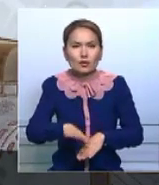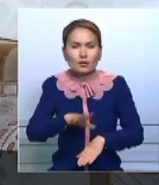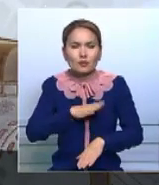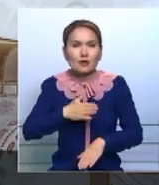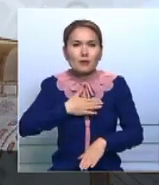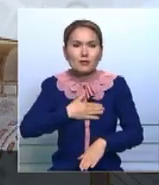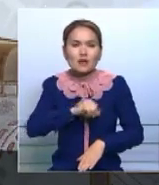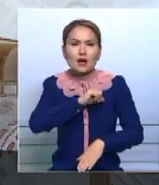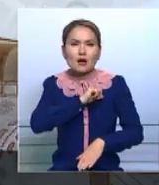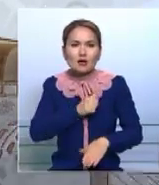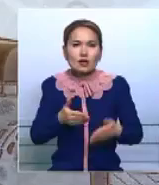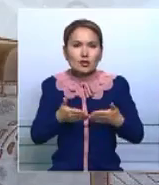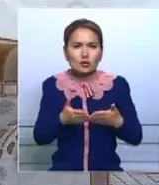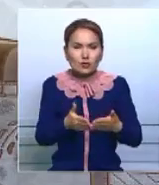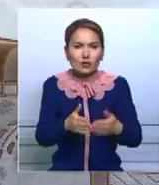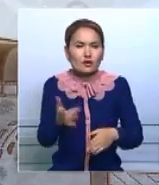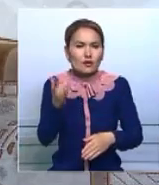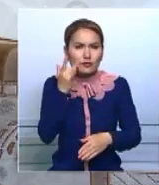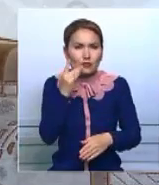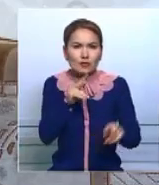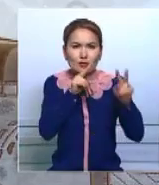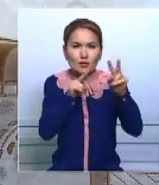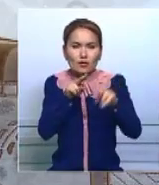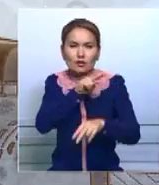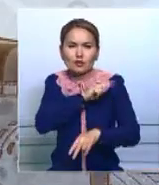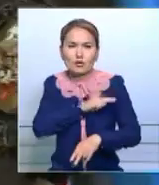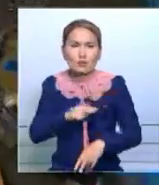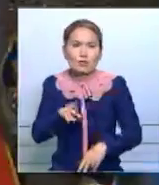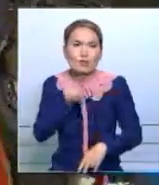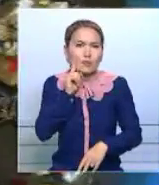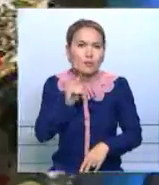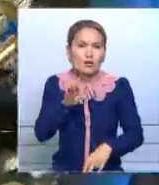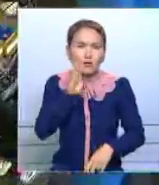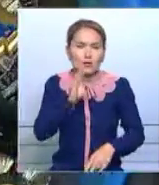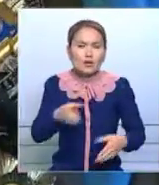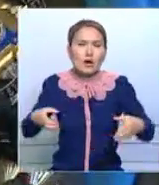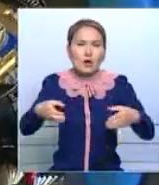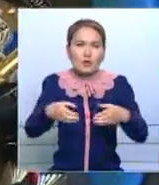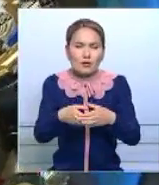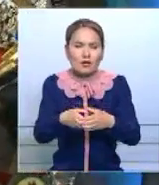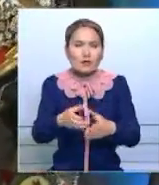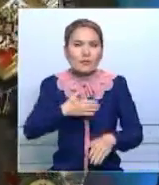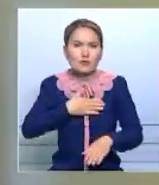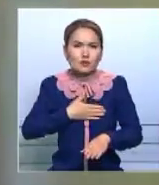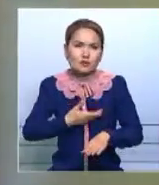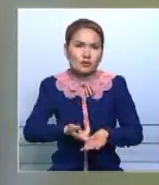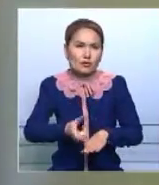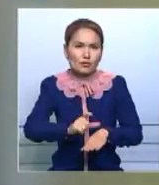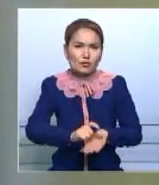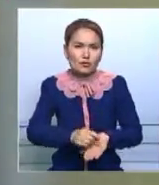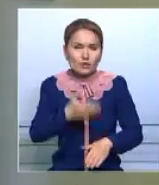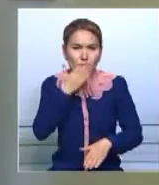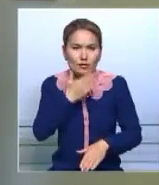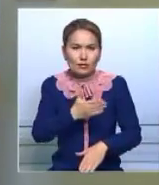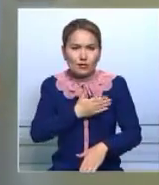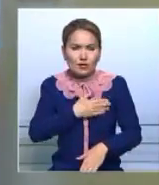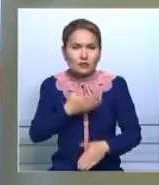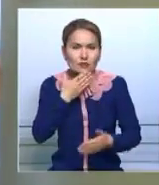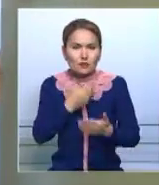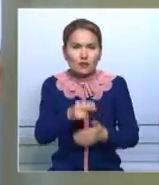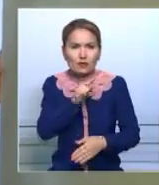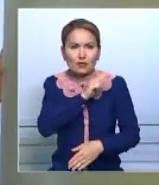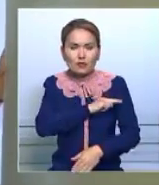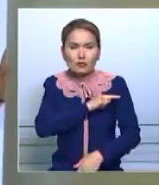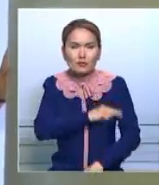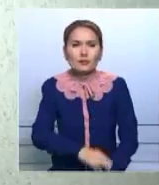алудан қорықтық. Бәріміз бірігіп жұмысымызды адал атқаруға тырыстық. Әр секунд біз үшін маңызды болды. 8 мамыр күні